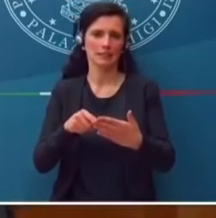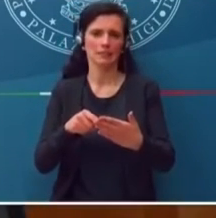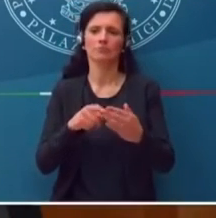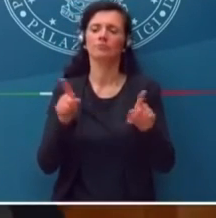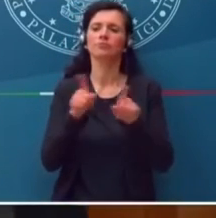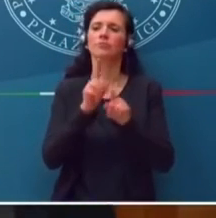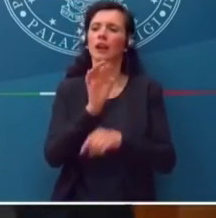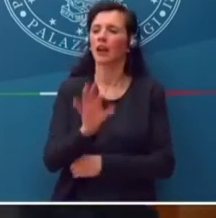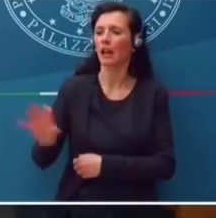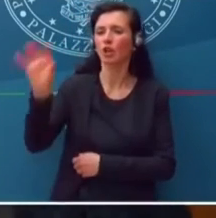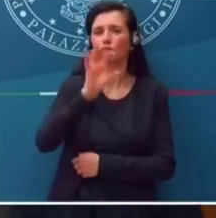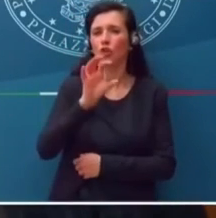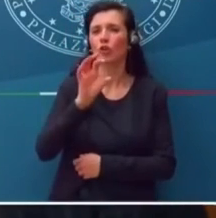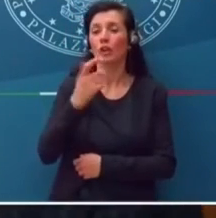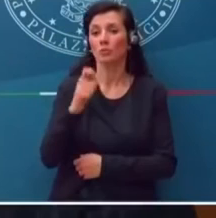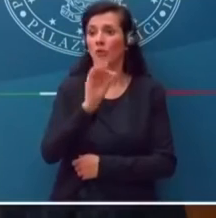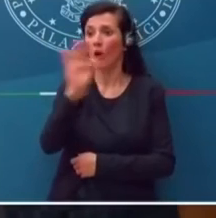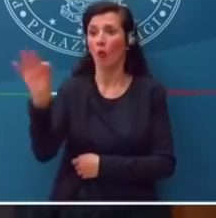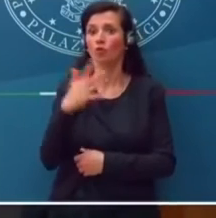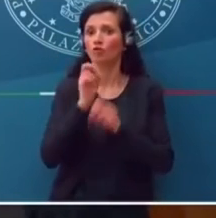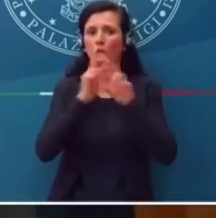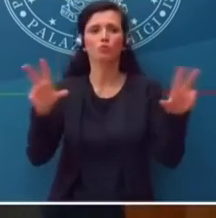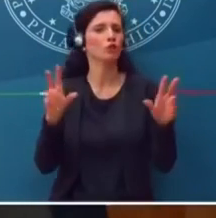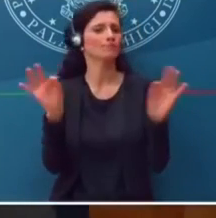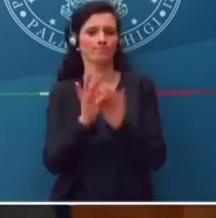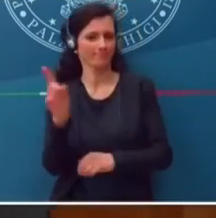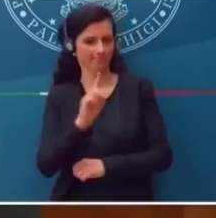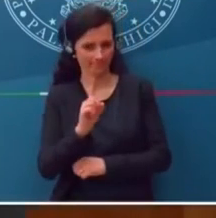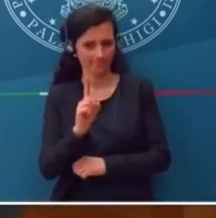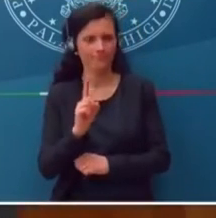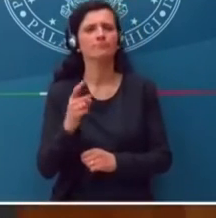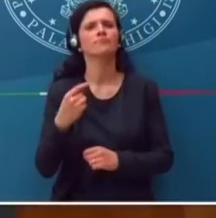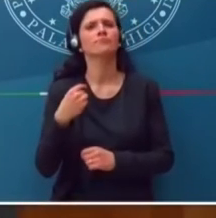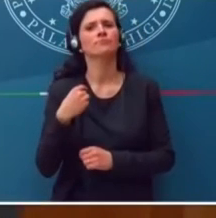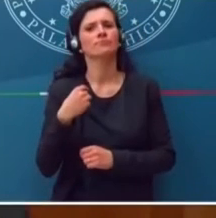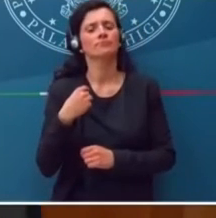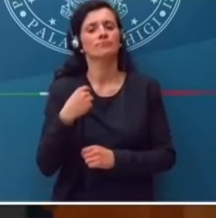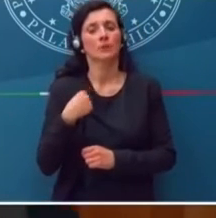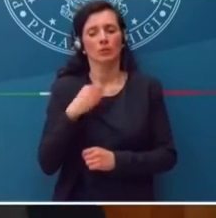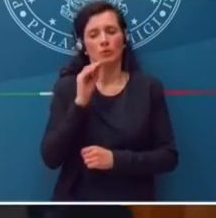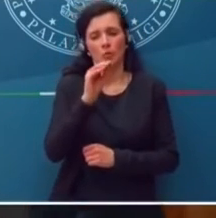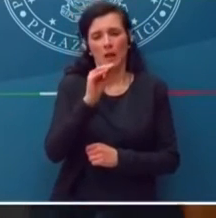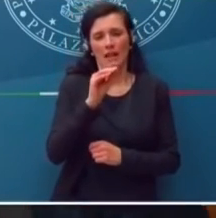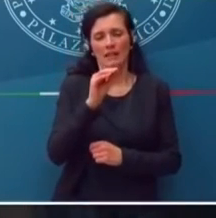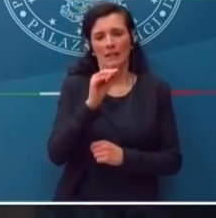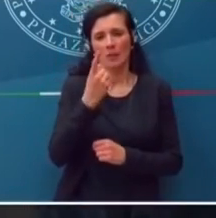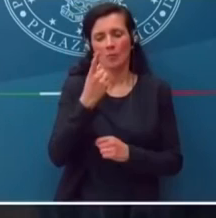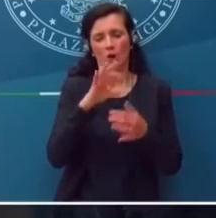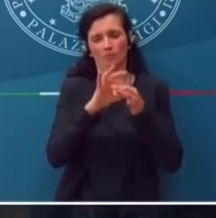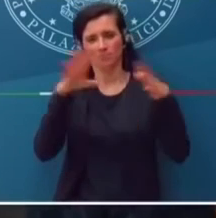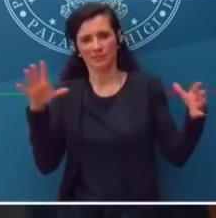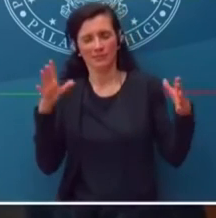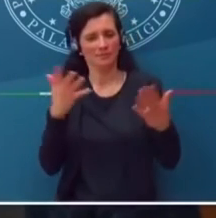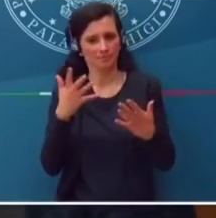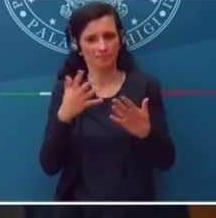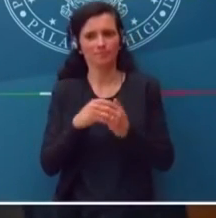dopo che era stato annunciato che qualcuno lo aveva fatto. E poi avrei una domanda fuori sacco su un dossier finanziario.